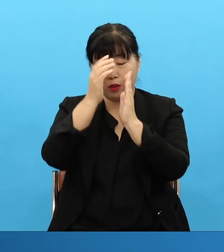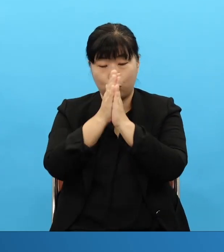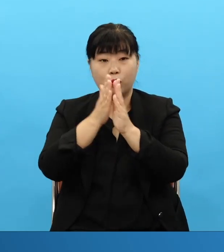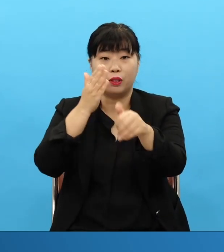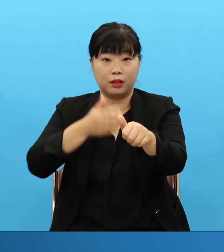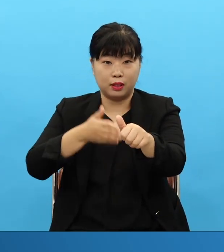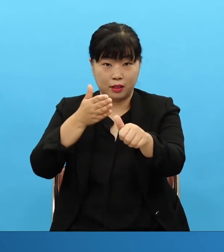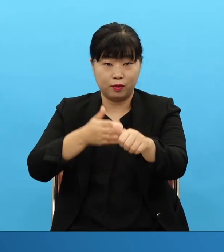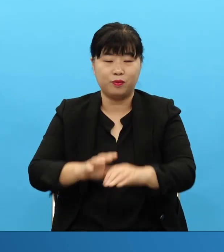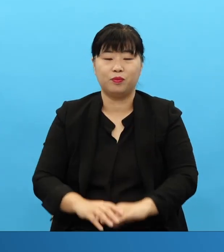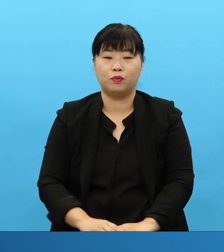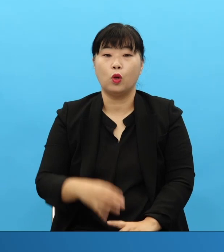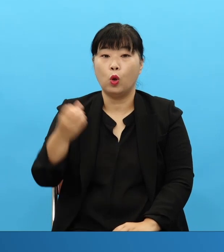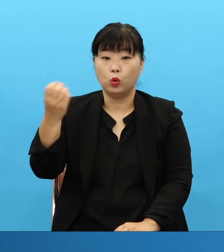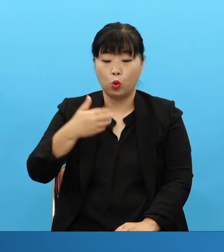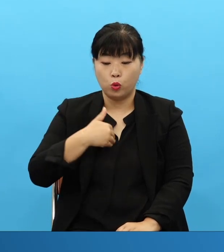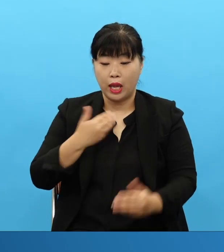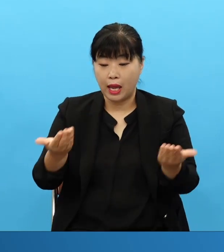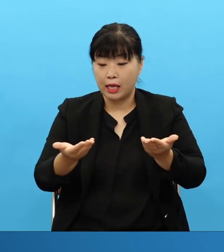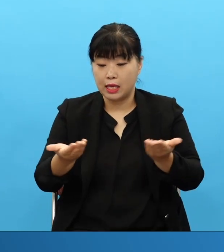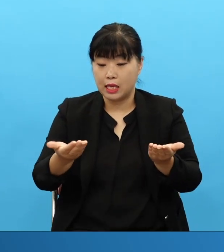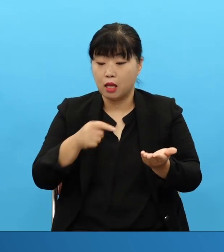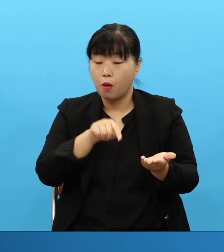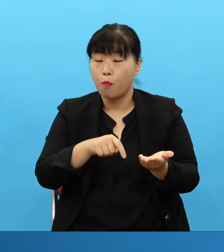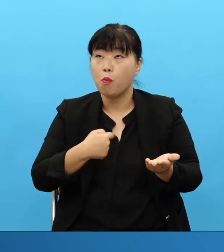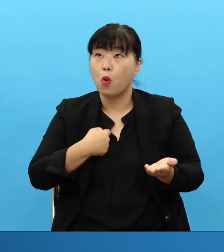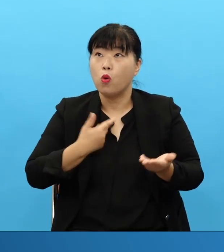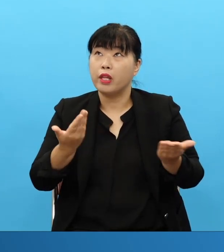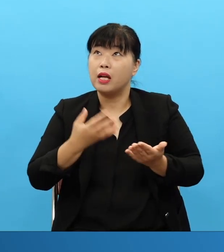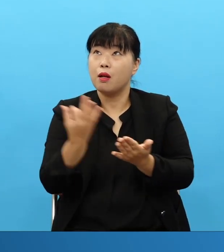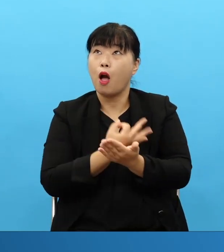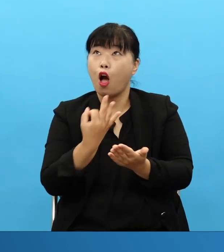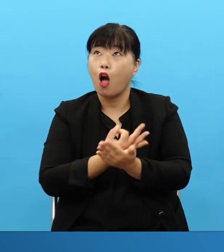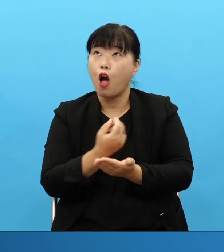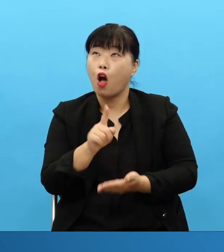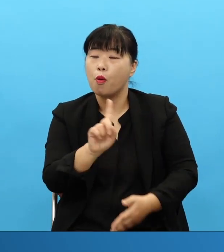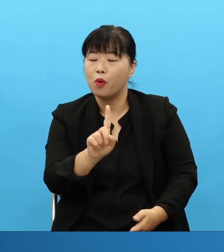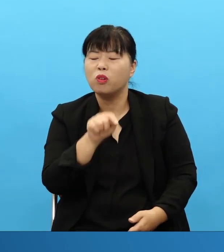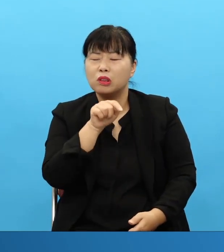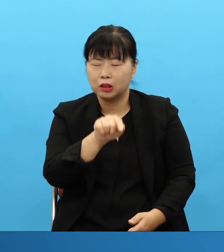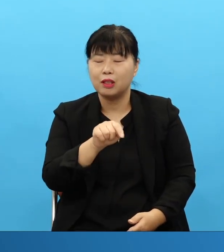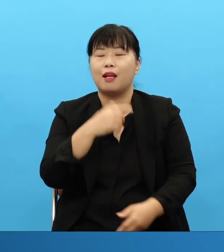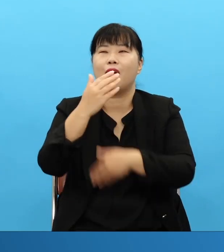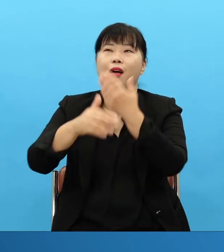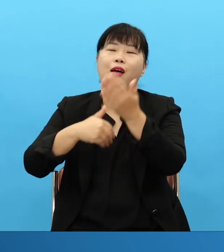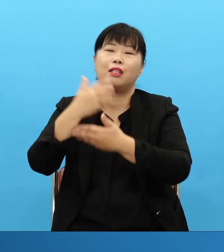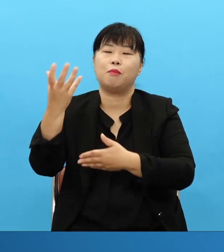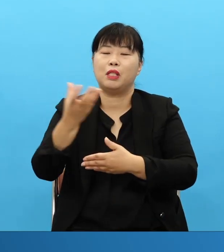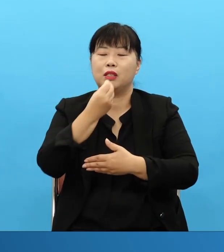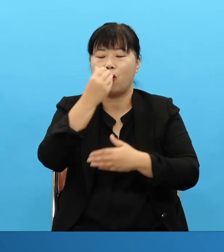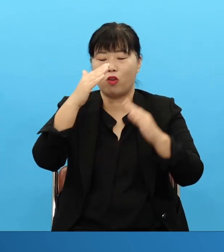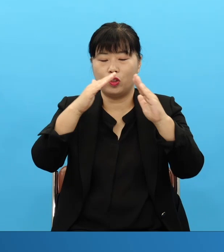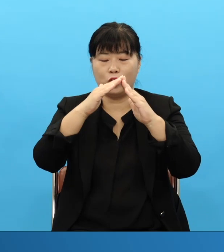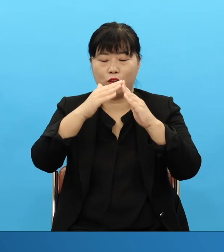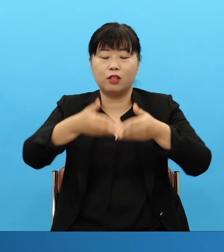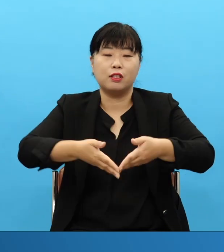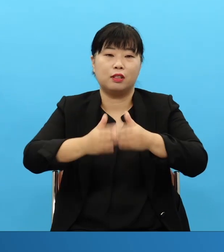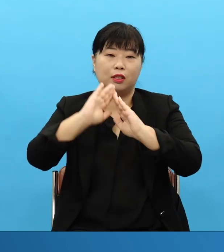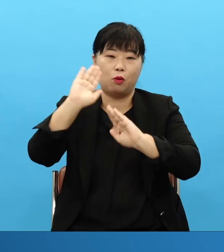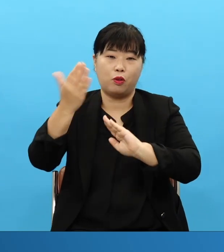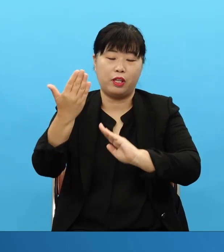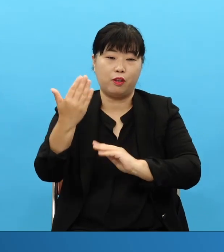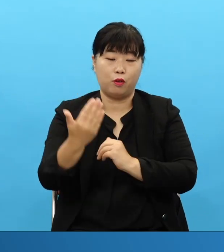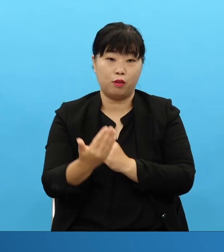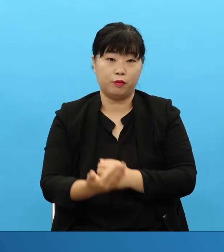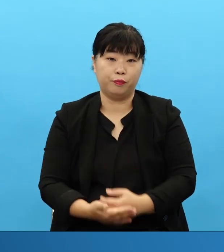하나님의 성전입니다. And your occupation, that too is God's temple. 여기는 반드시 이 플랫폼 사람이 올 수밖에 없는